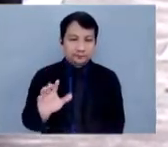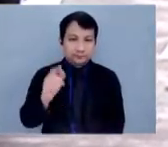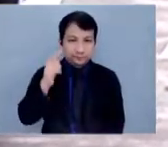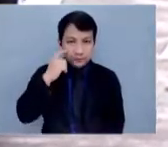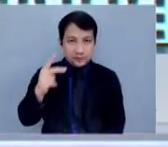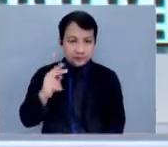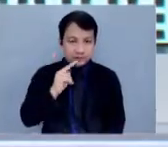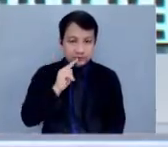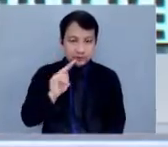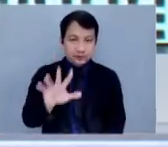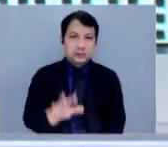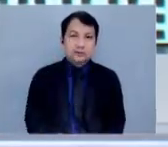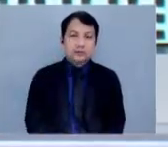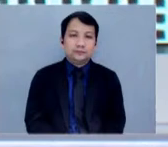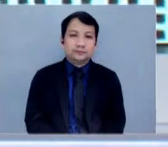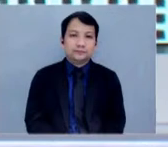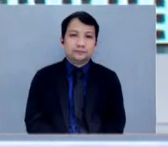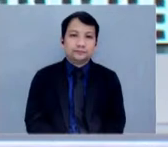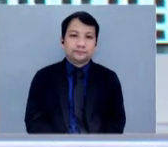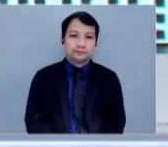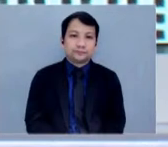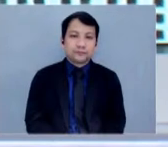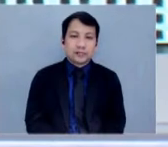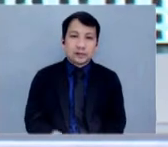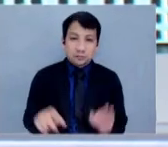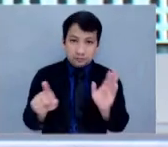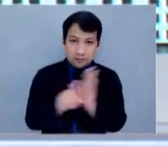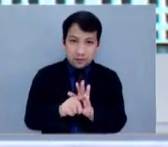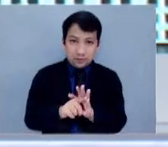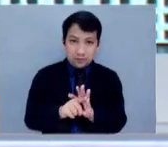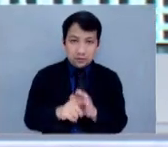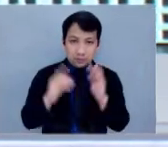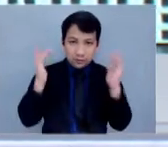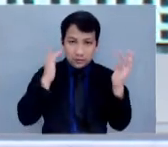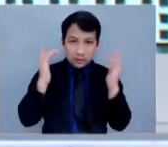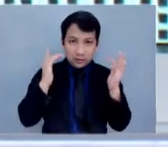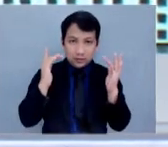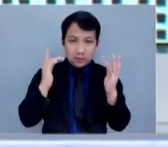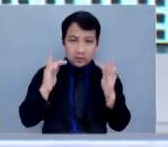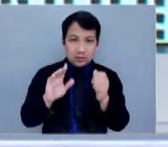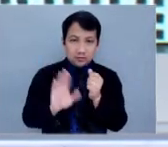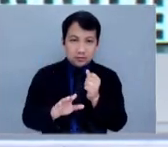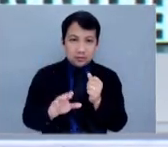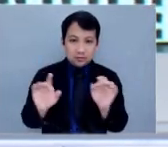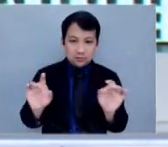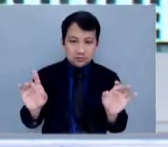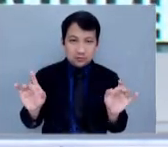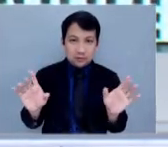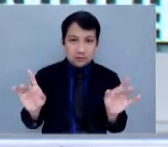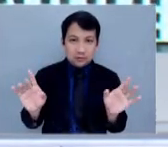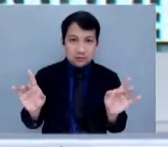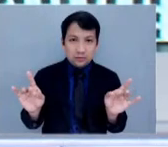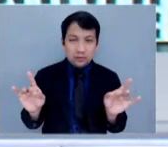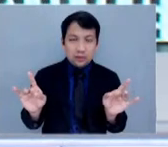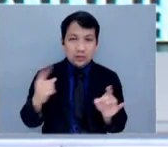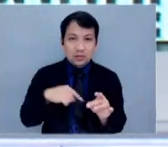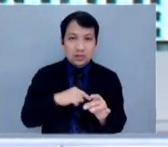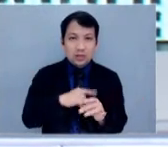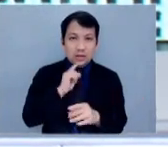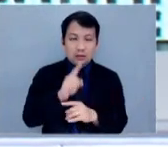News 5. Bawal nang gumamit ng mga maiingay na sirena at mga blinker sa kalsada ang mga opisyal at tauhan ng